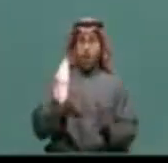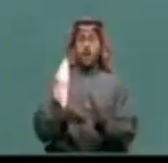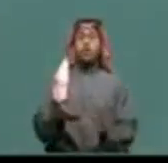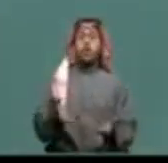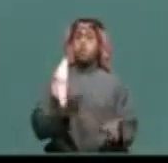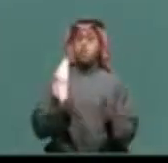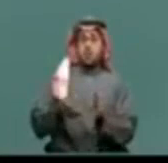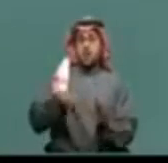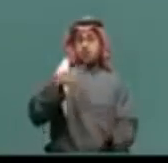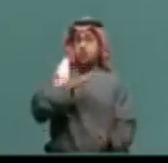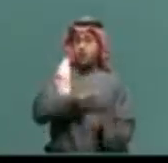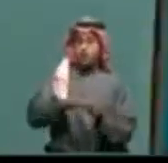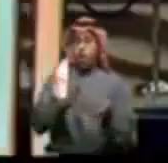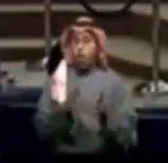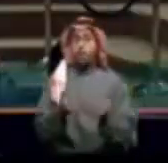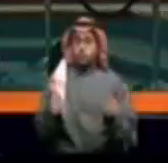بإعدام 5 متهمين.